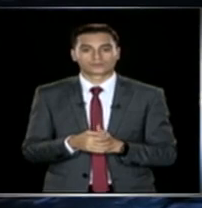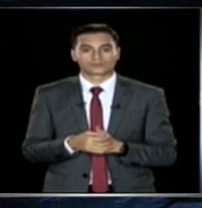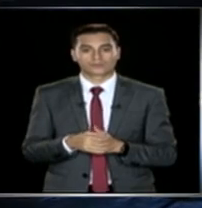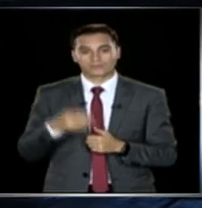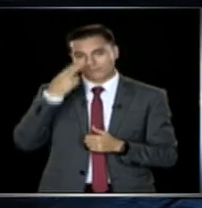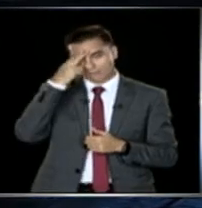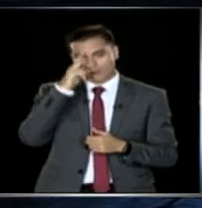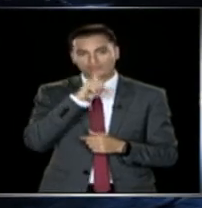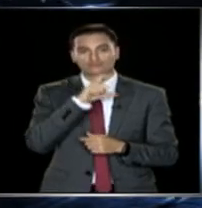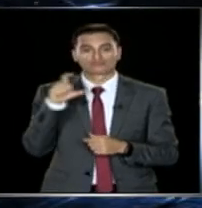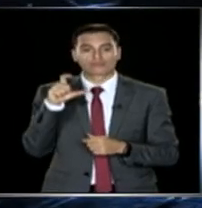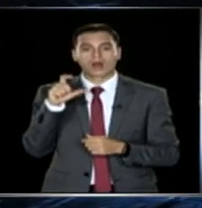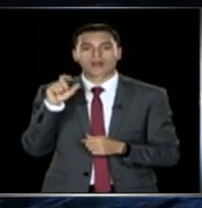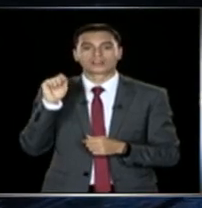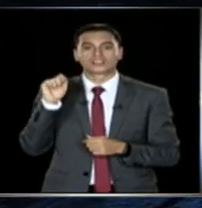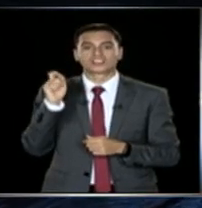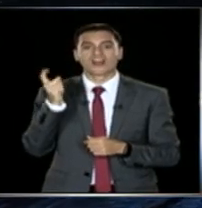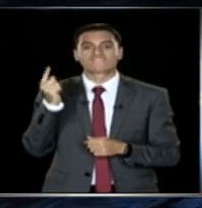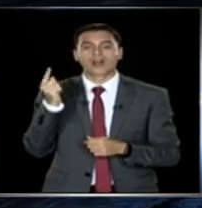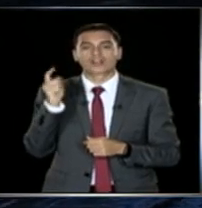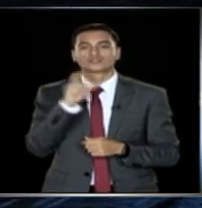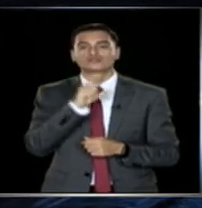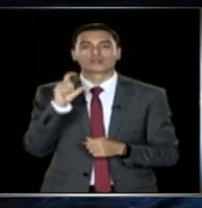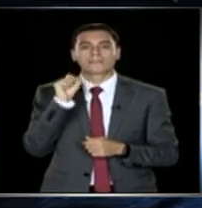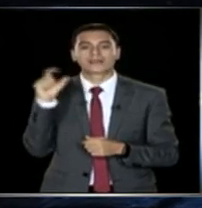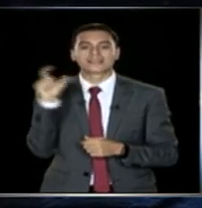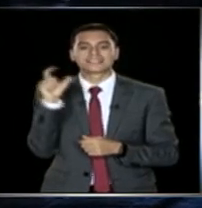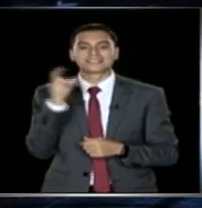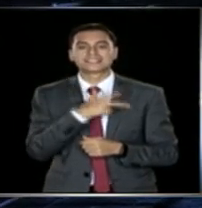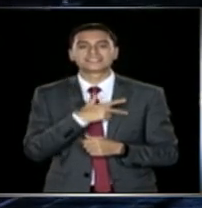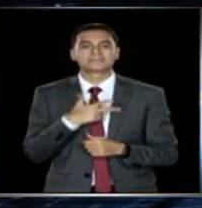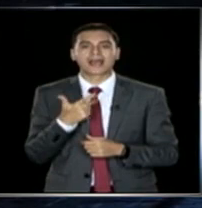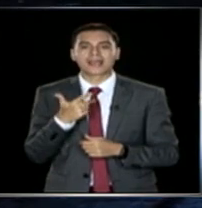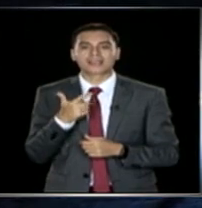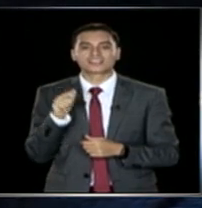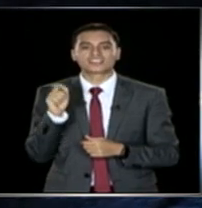ما هو ترتيب شهر صفر في الشهور الهجرية؟